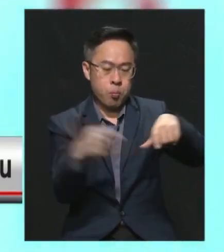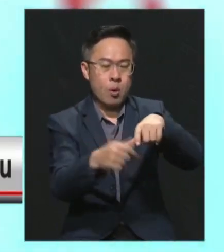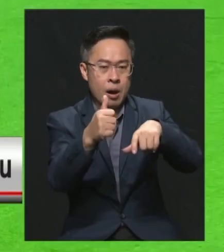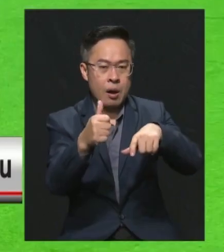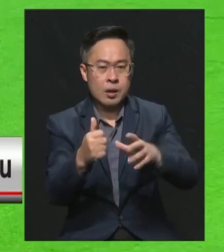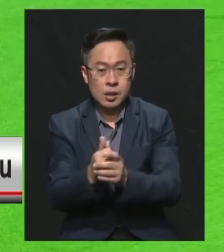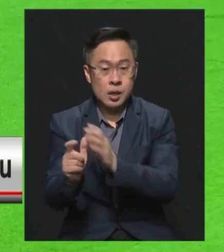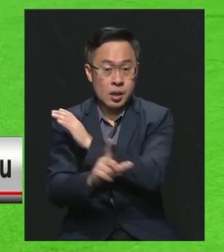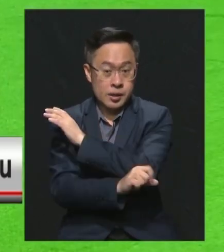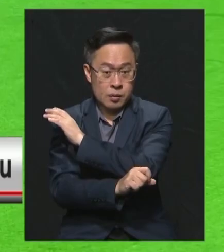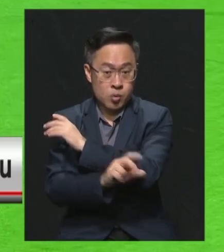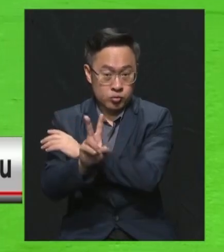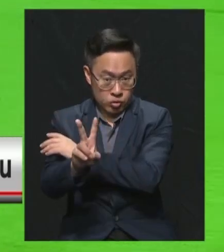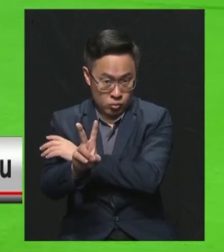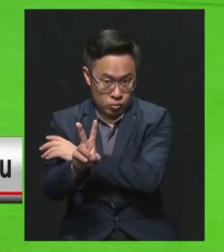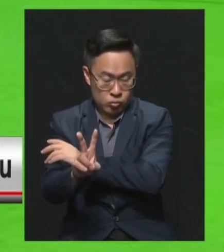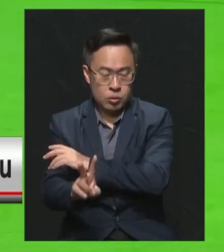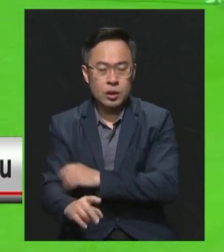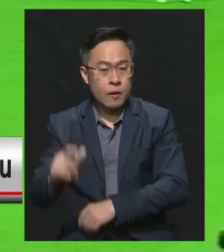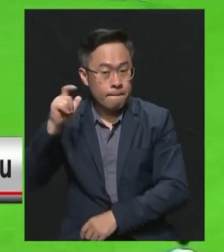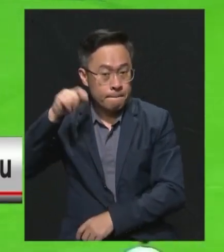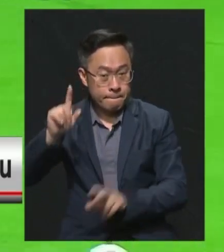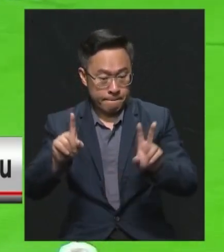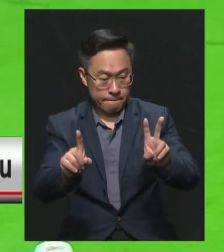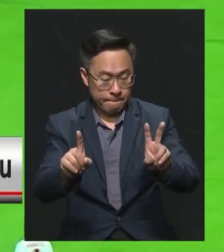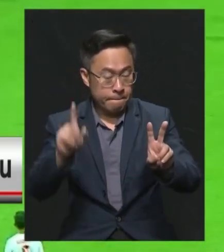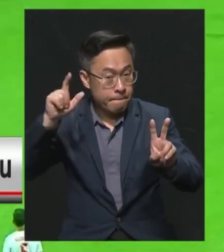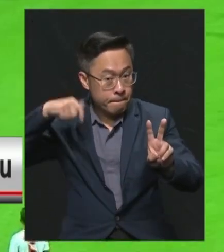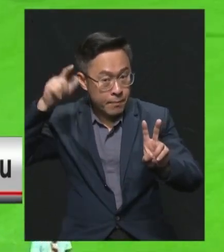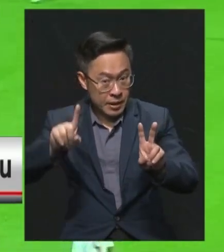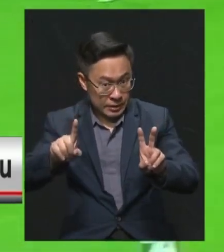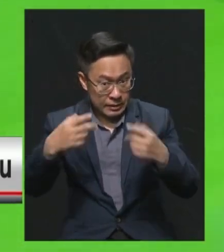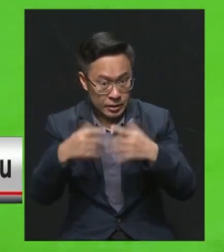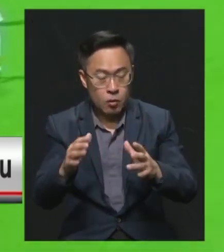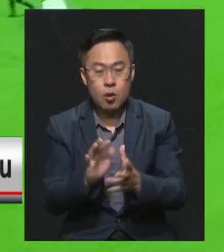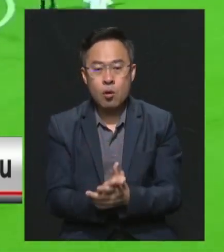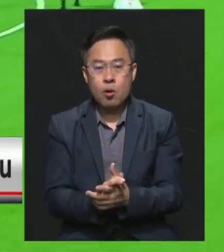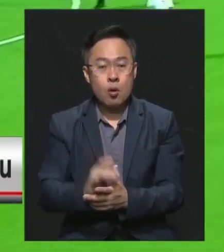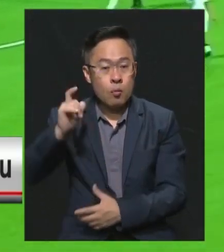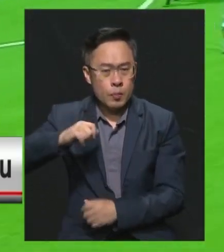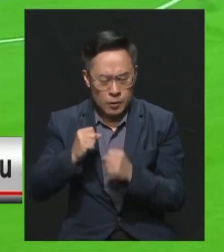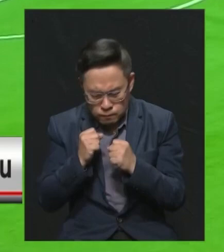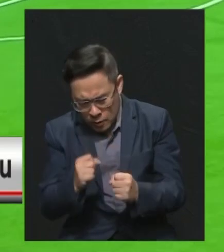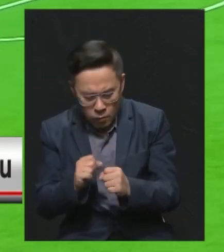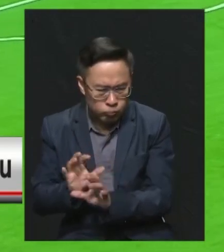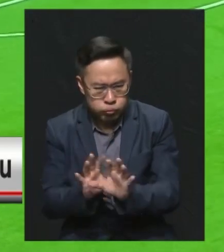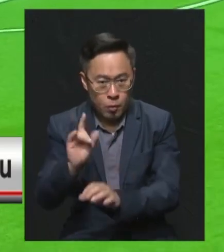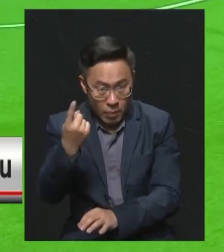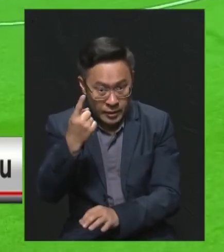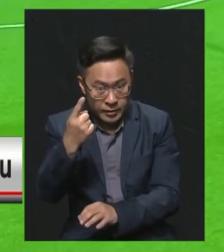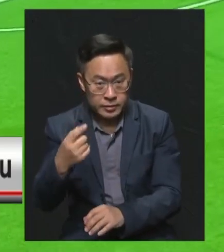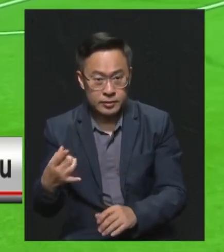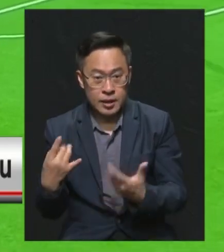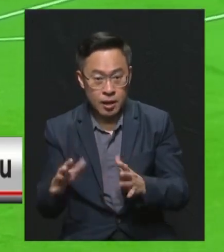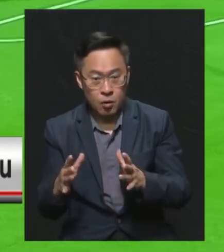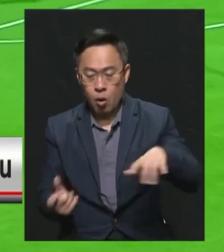ร์หนีไปเป็น2-1ค่ะแต่เมียนมาเองก็ไม่ยอมค่ะมีโอกาสบ้างนะคะบอลจากด้านขวาลูกนี้เข้าม